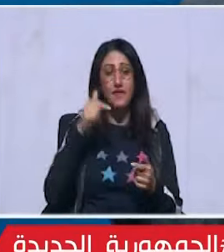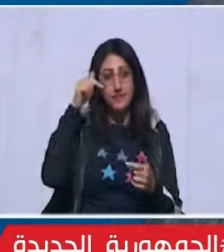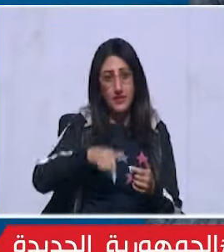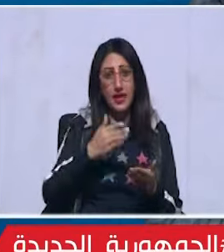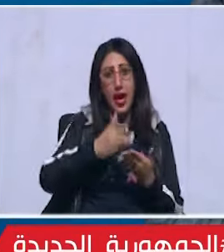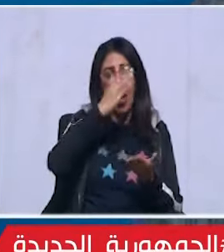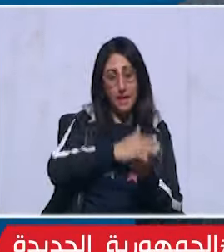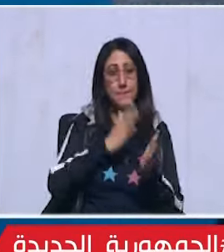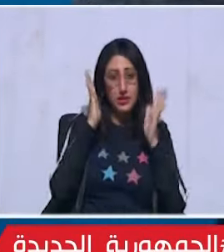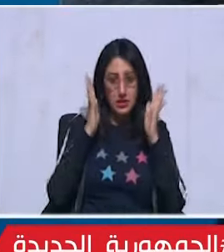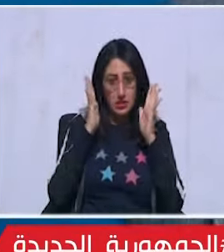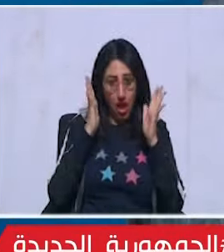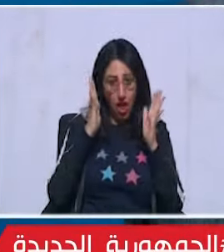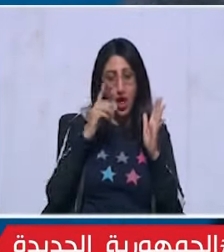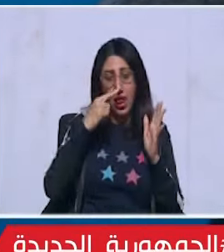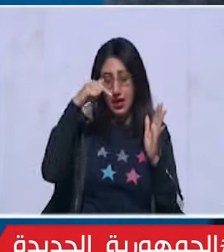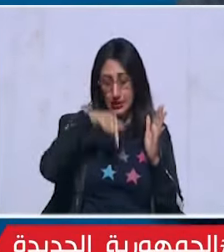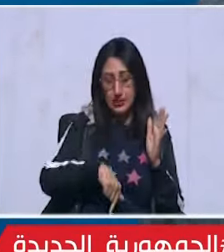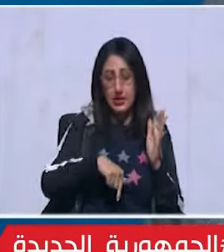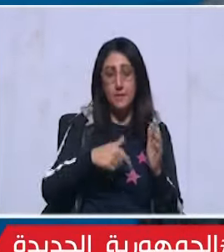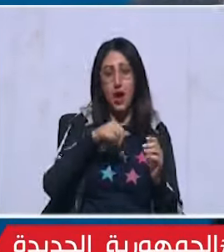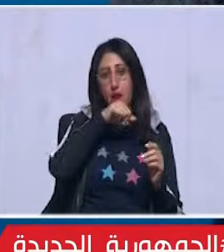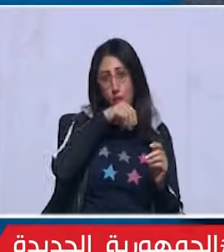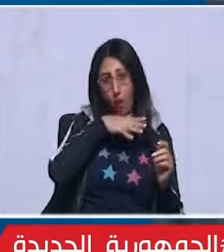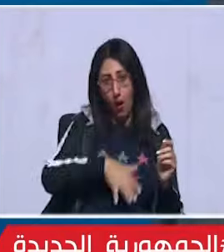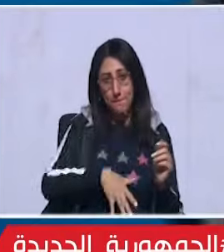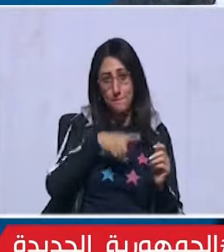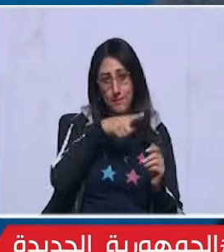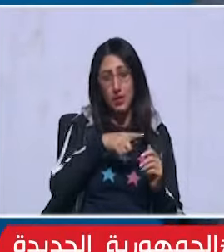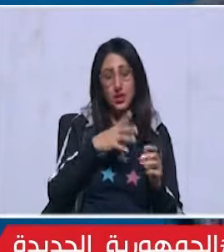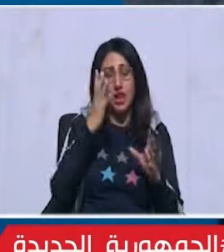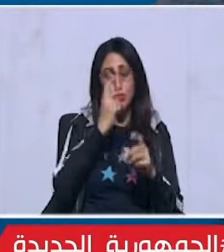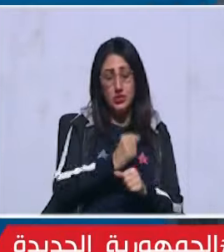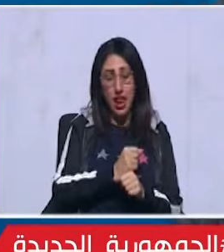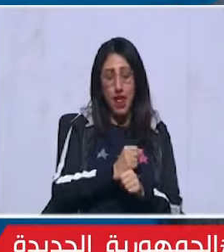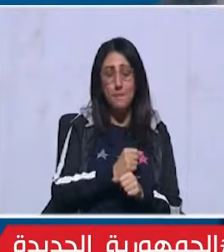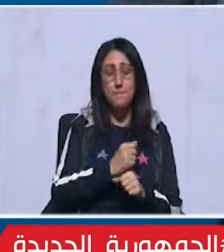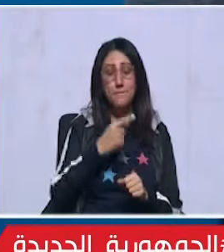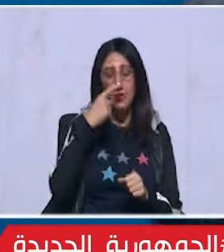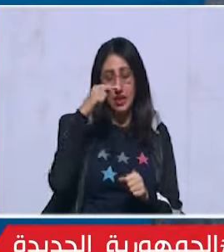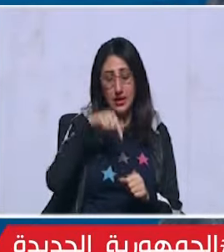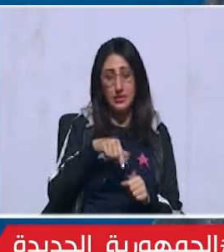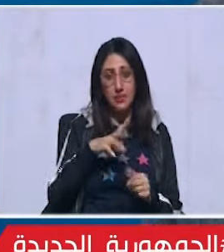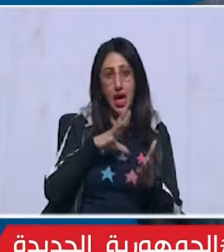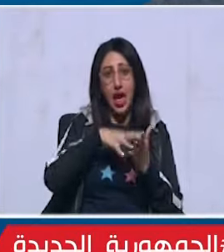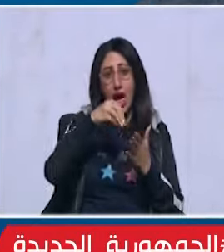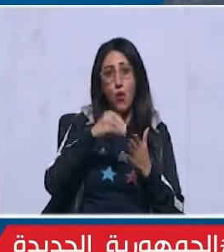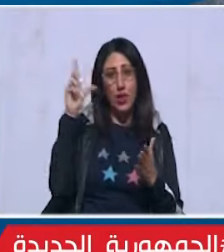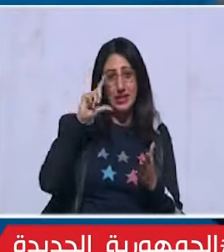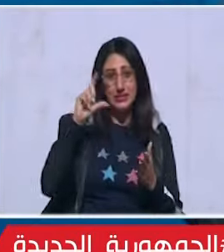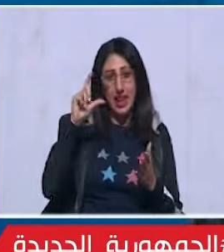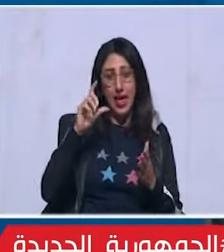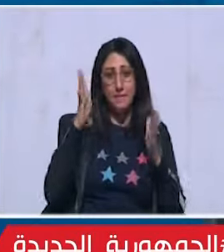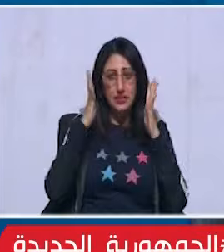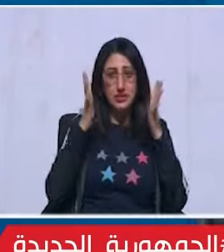مفروضه كان في صلاه مفروضه على سيدنا النبي محمد صلى الله عليه وسلم في اول الاسلام وهي